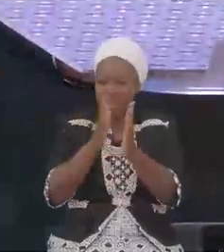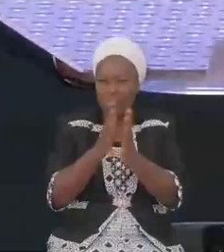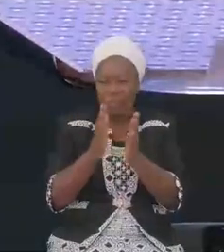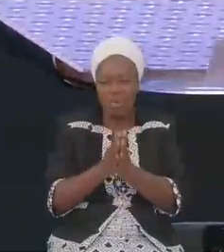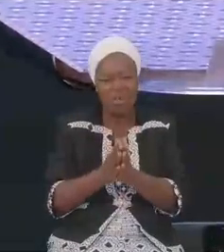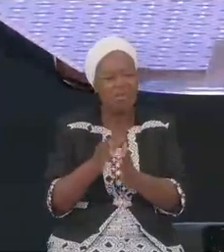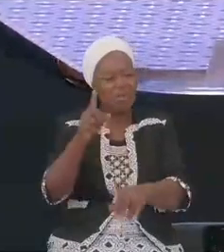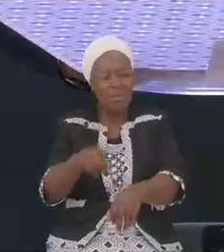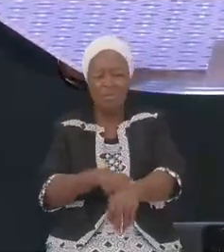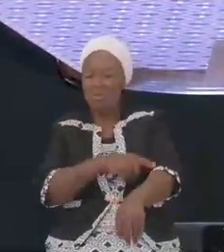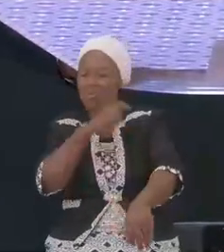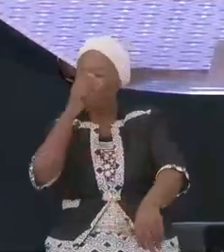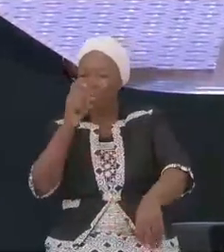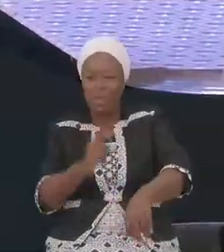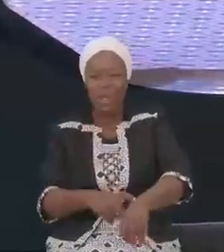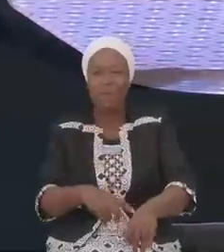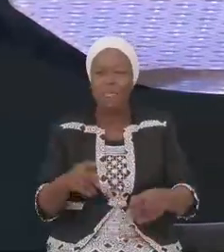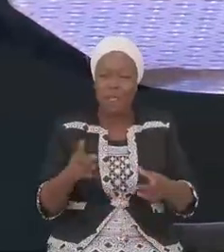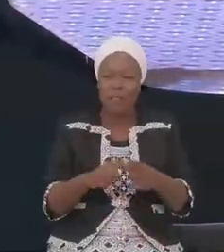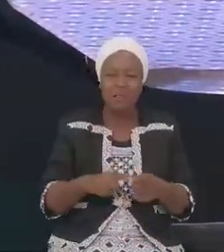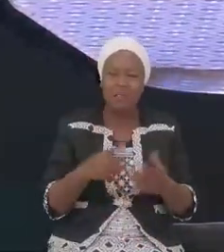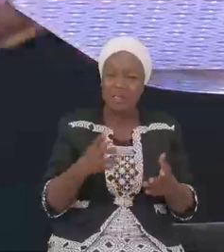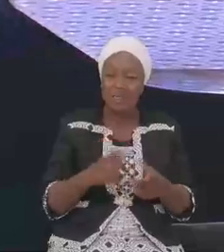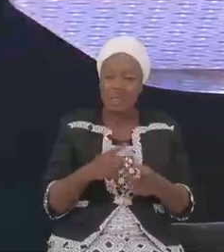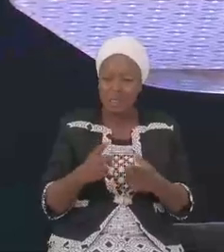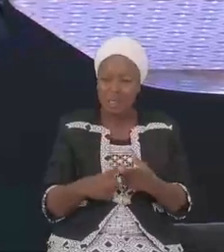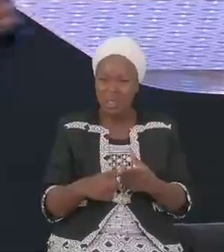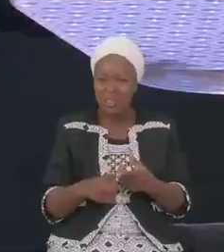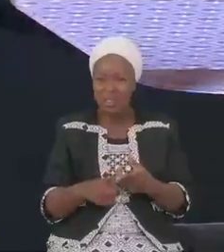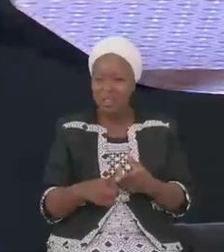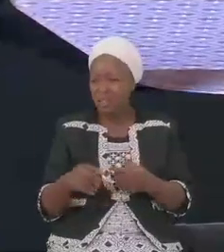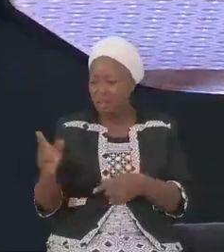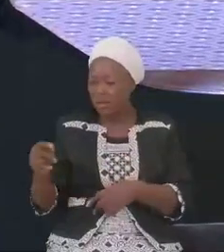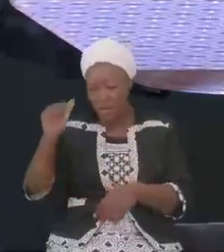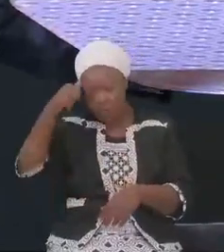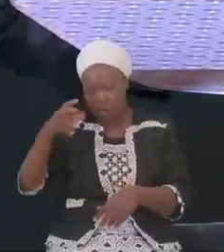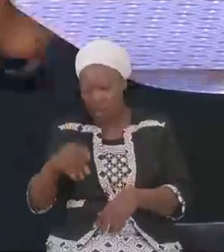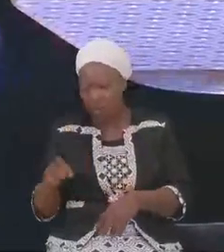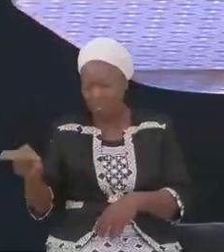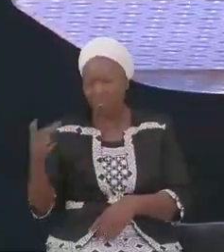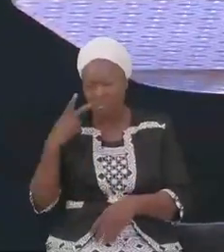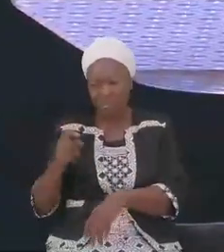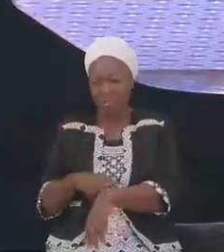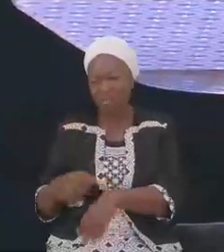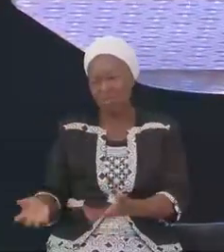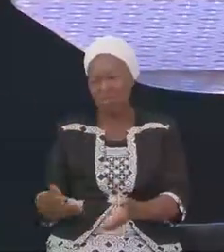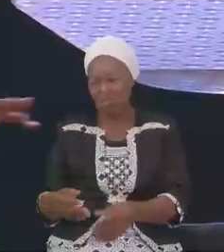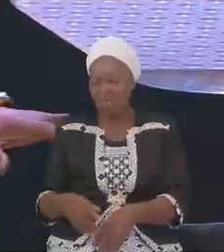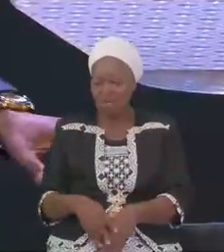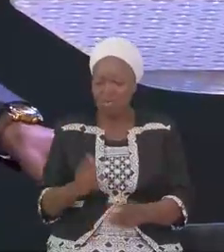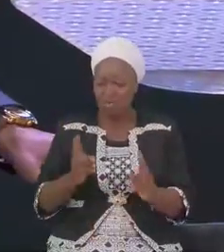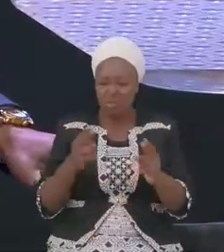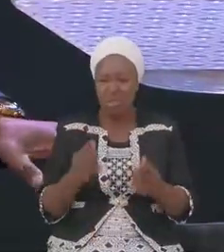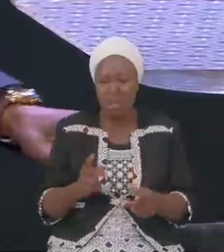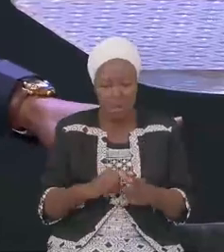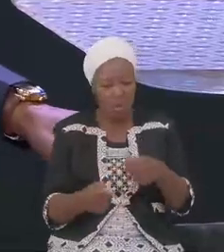qui vont s'agenouiller, prier 1h30 là-bas. Quelqu'un va leur rappeler. Voici l'heure. Ils vont retourner, ils vont revenir encore. Ils vont